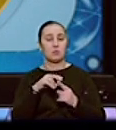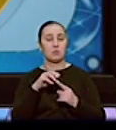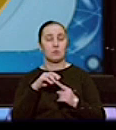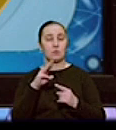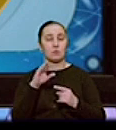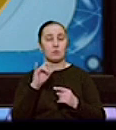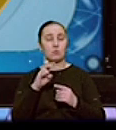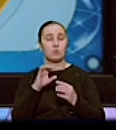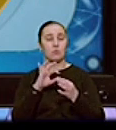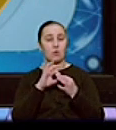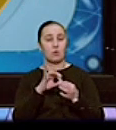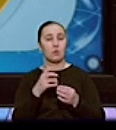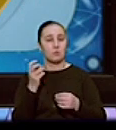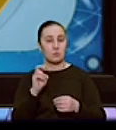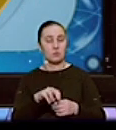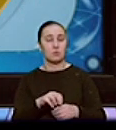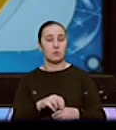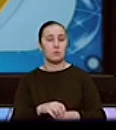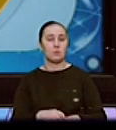so'zga bog'lanib keladi?